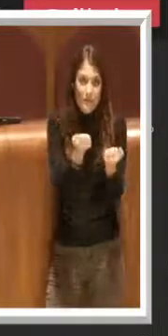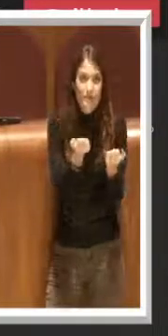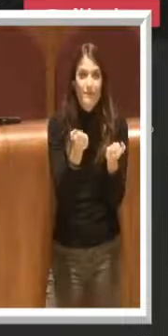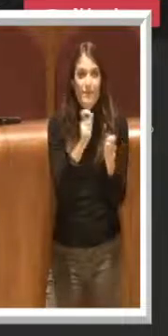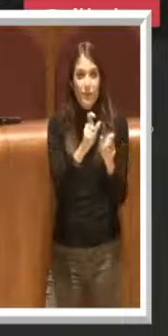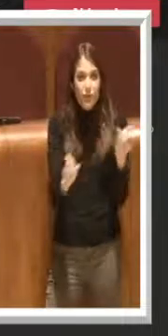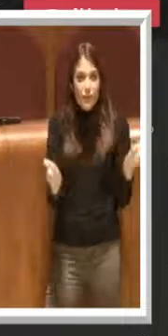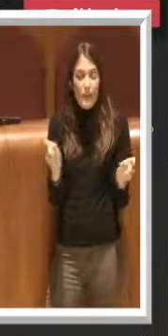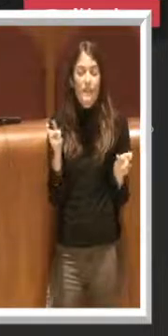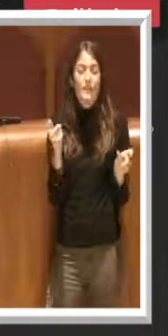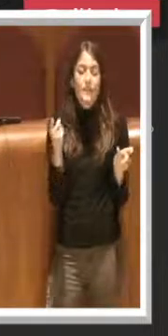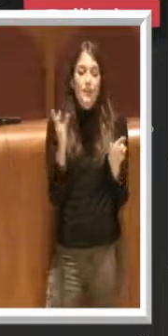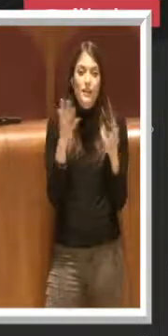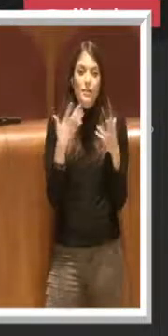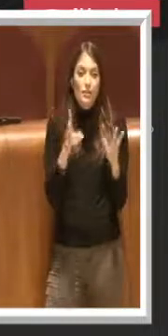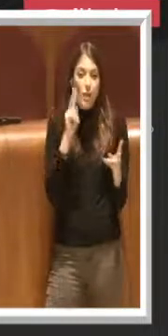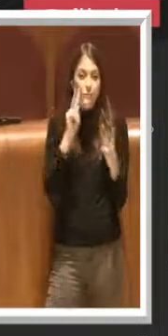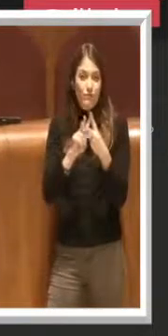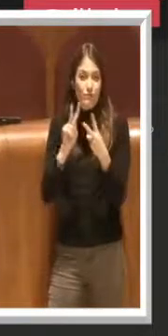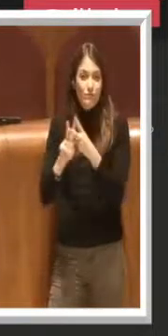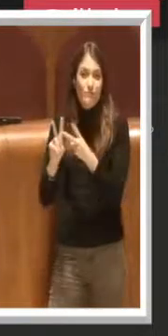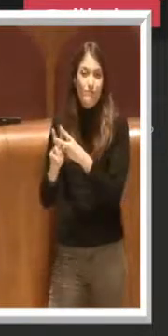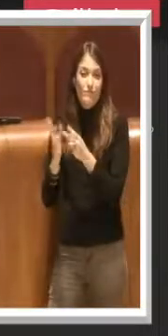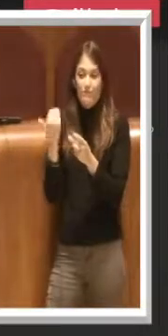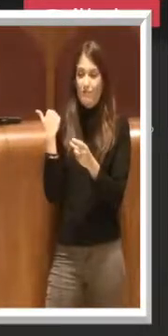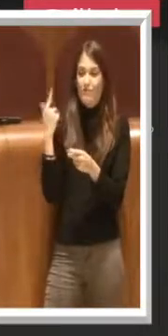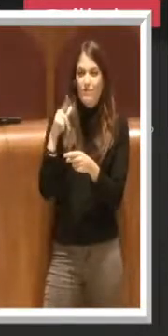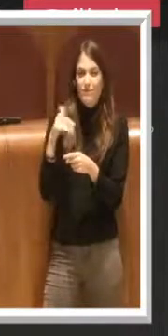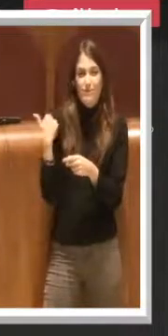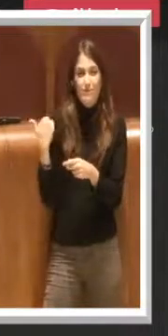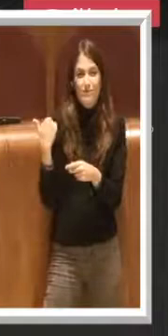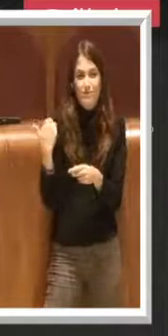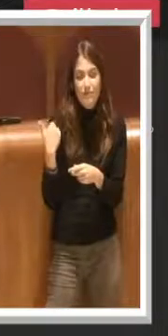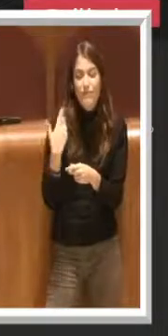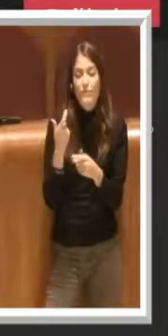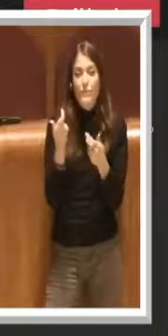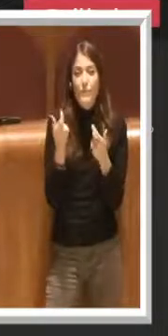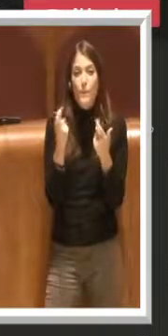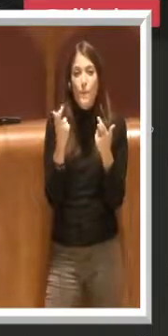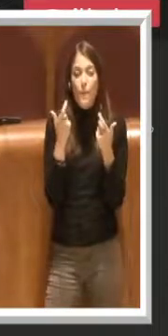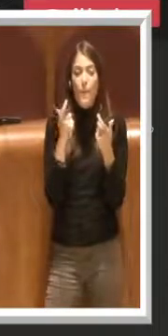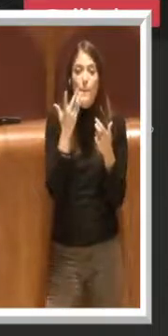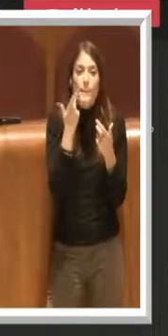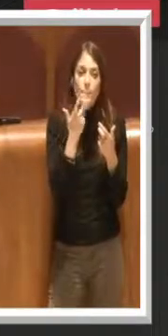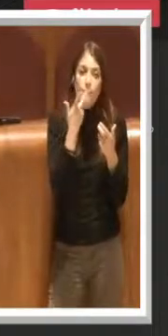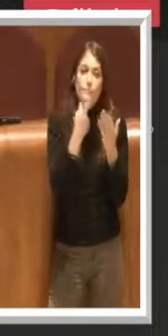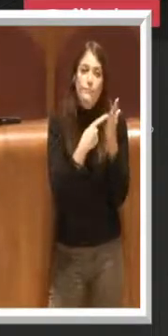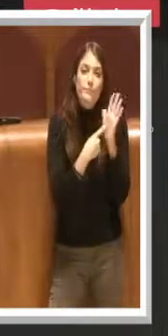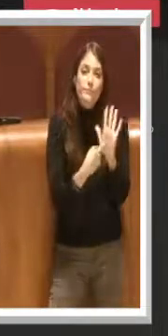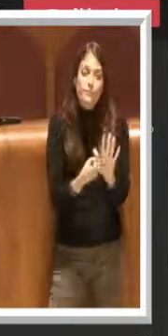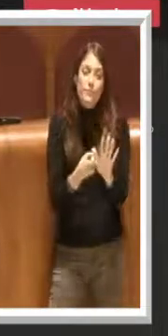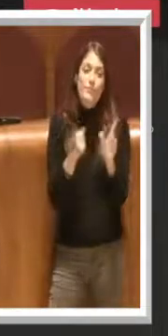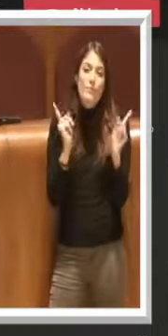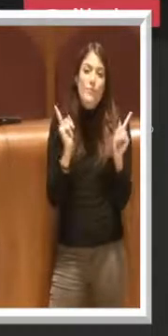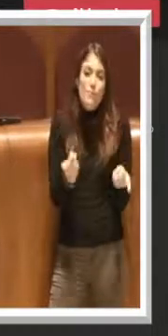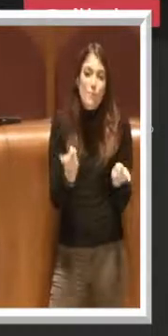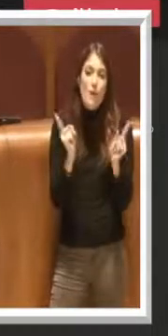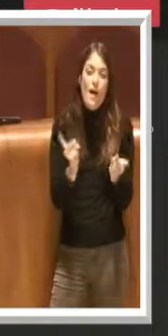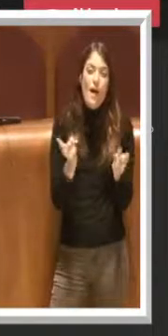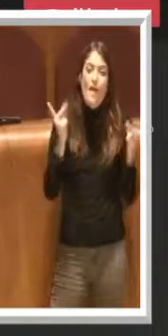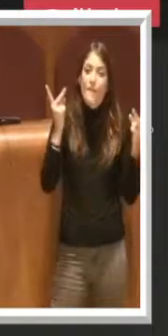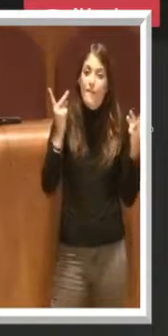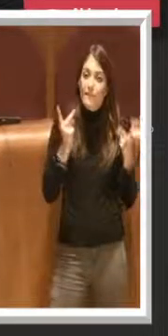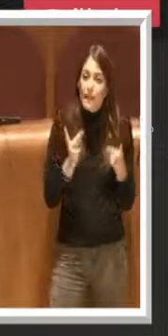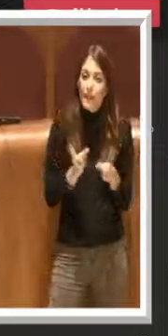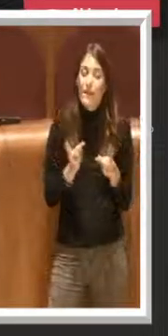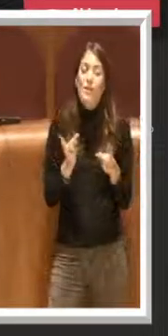con cui ci siamo visti anche recentemente, proprio a dimostrazione del fatto che in